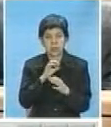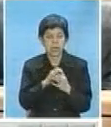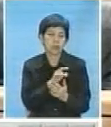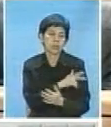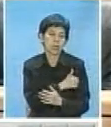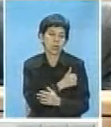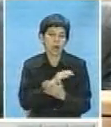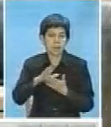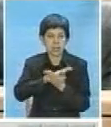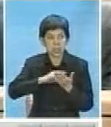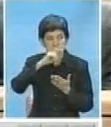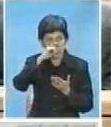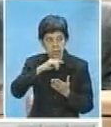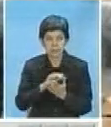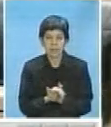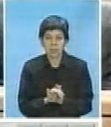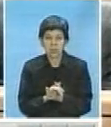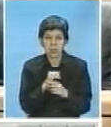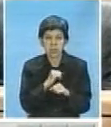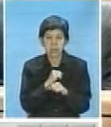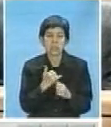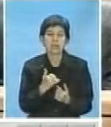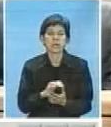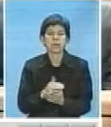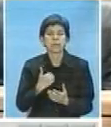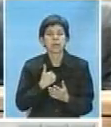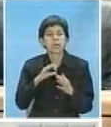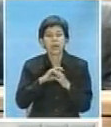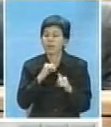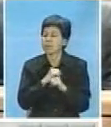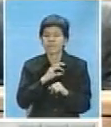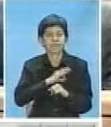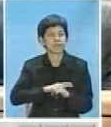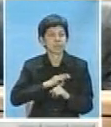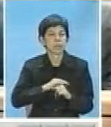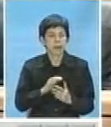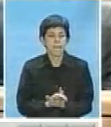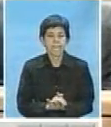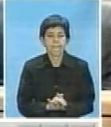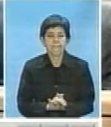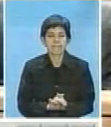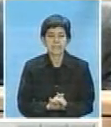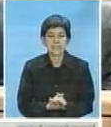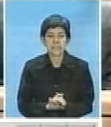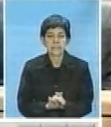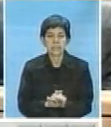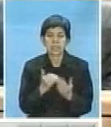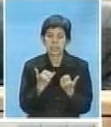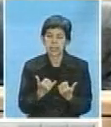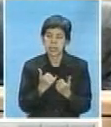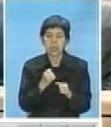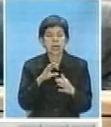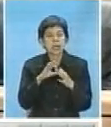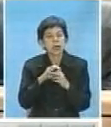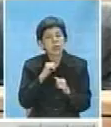ของประเทศไทยในสภาพความเป็นจริงมันรองรับไม่ได้ครับท่านประธานขณะนี้ยอดผู้มาใช้บ